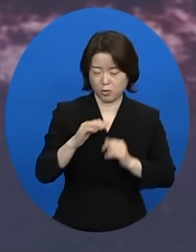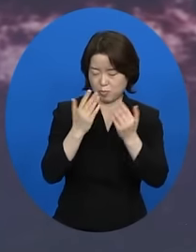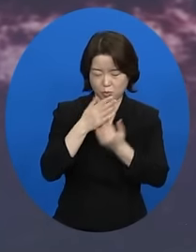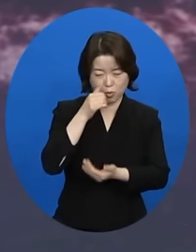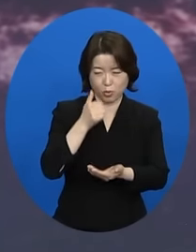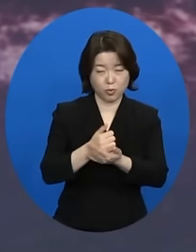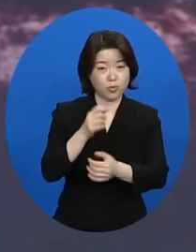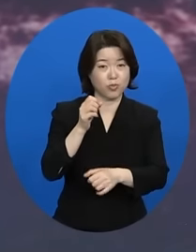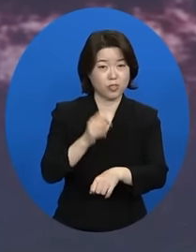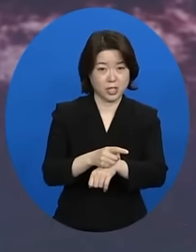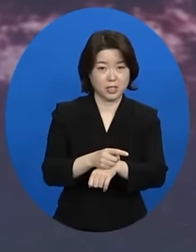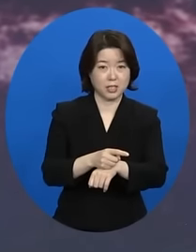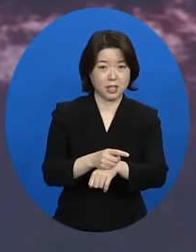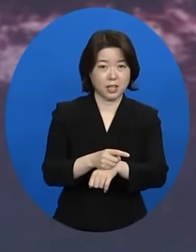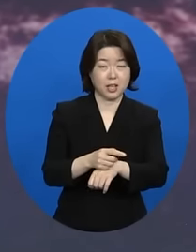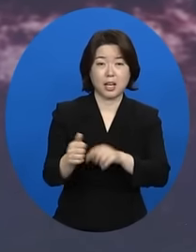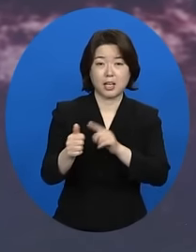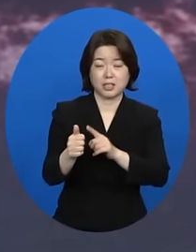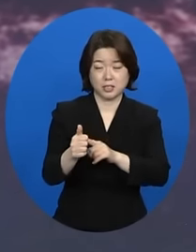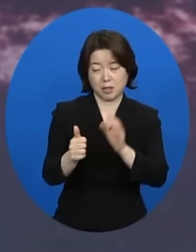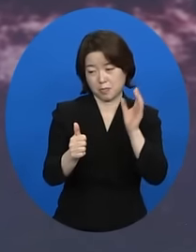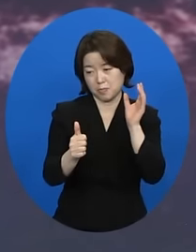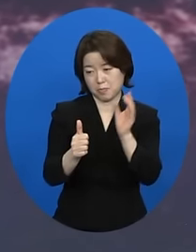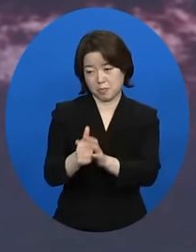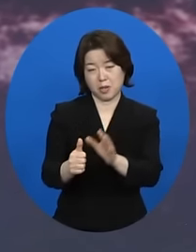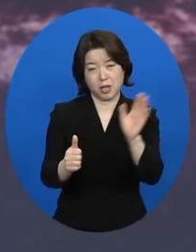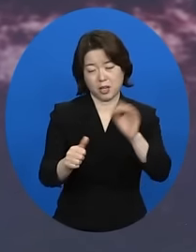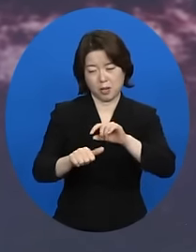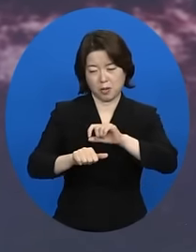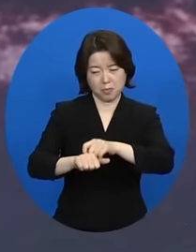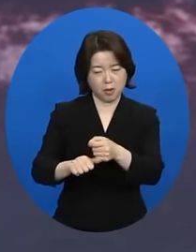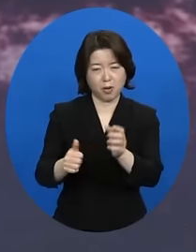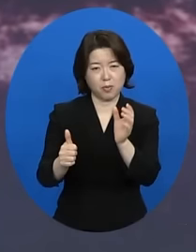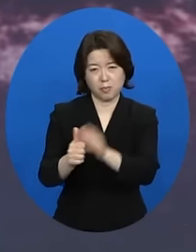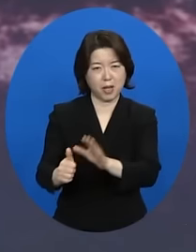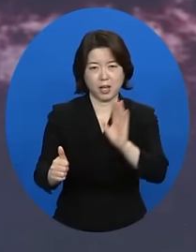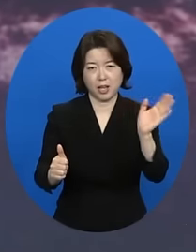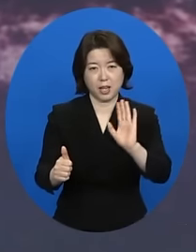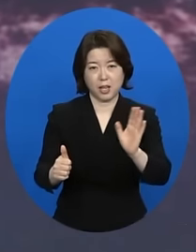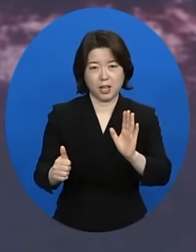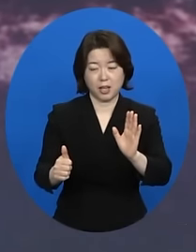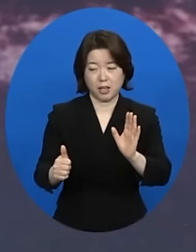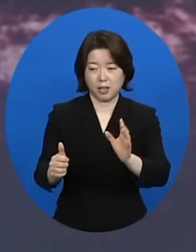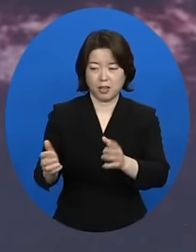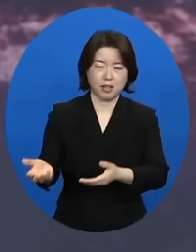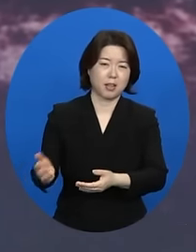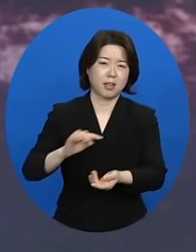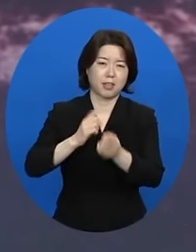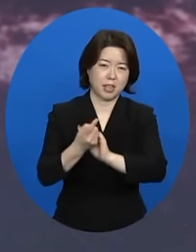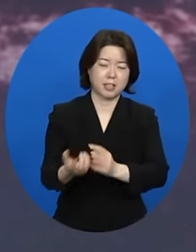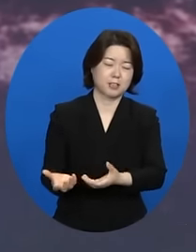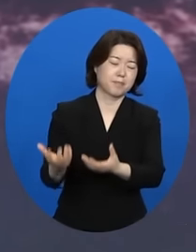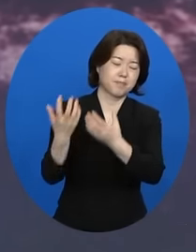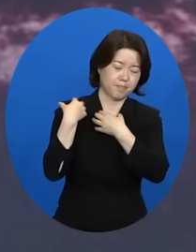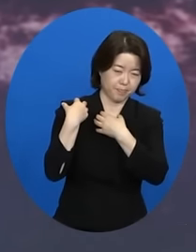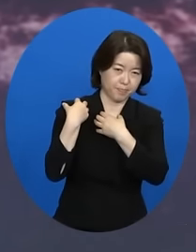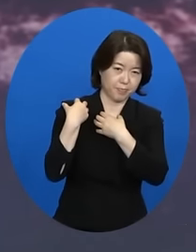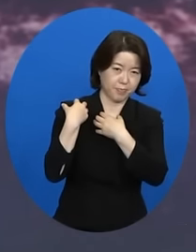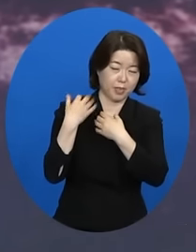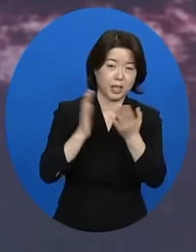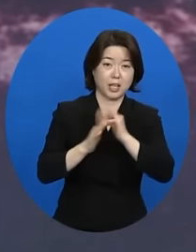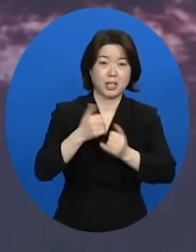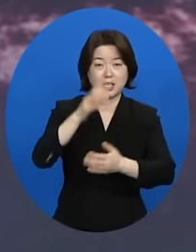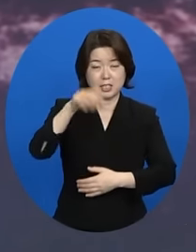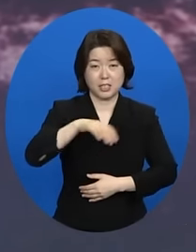죄성을 그에게 부과하지 않으시고 그 처벌을 하지 않으시고 예수님이 대신 십자가에서